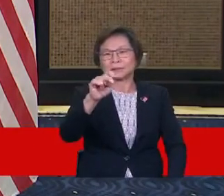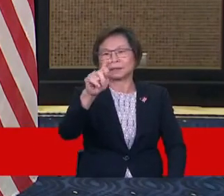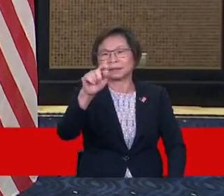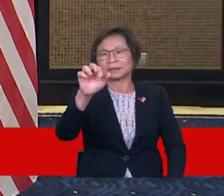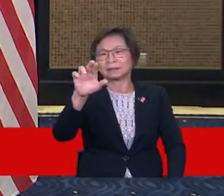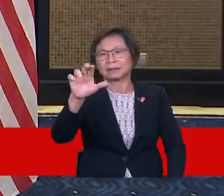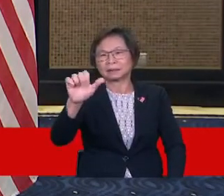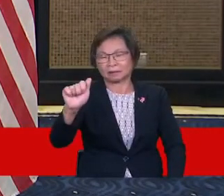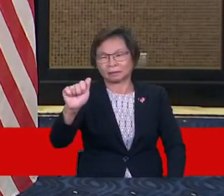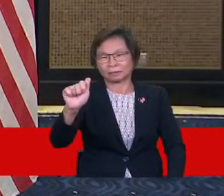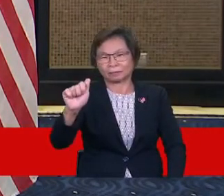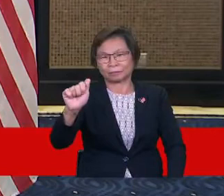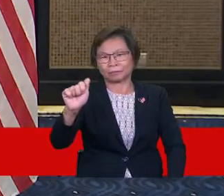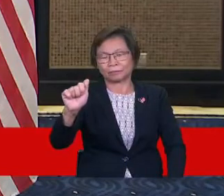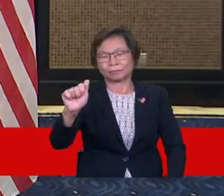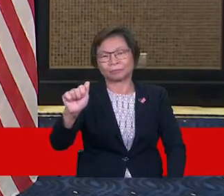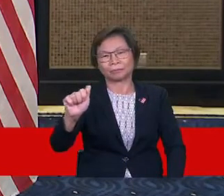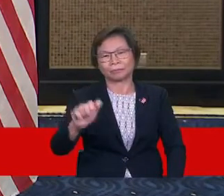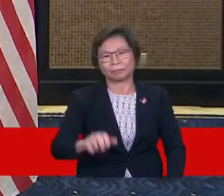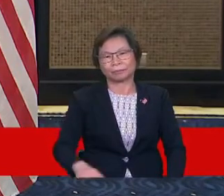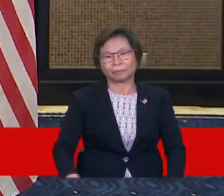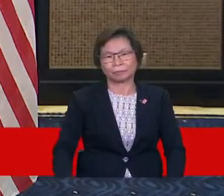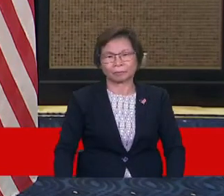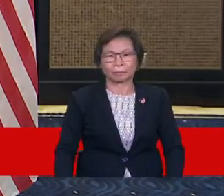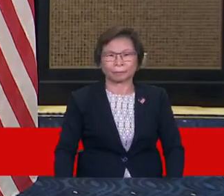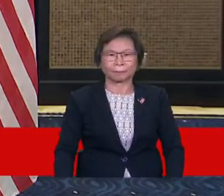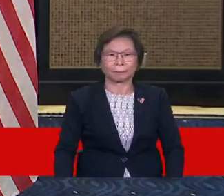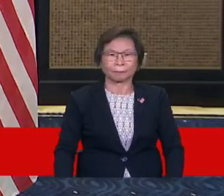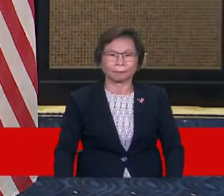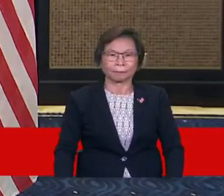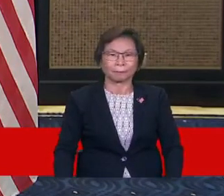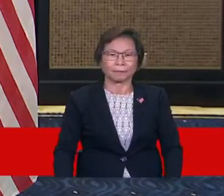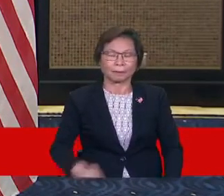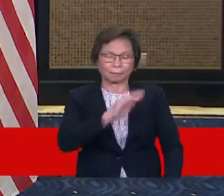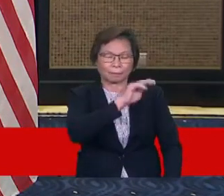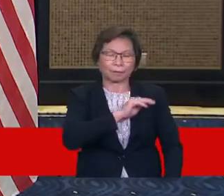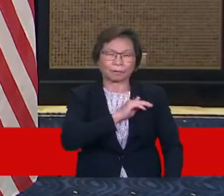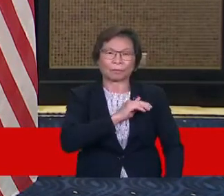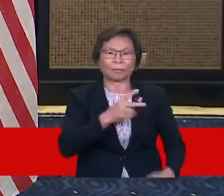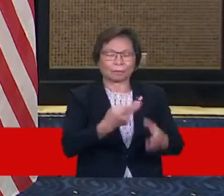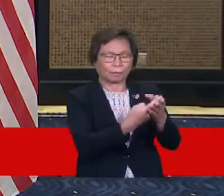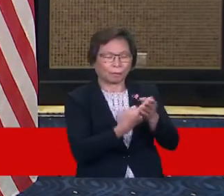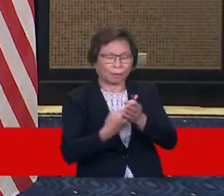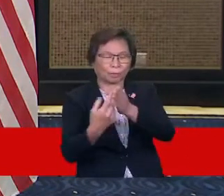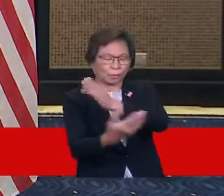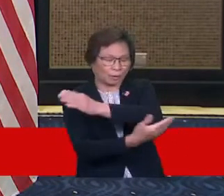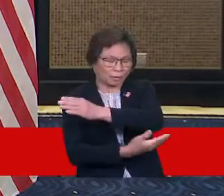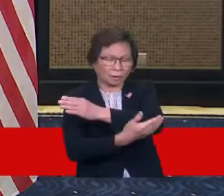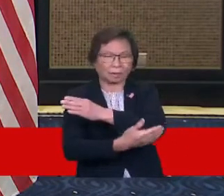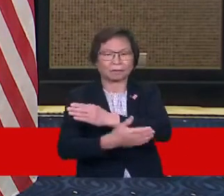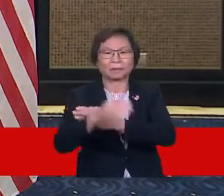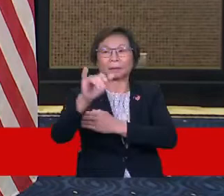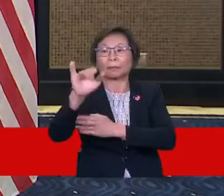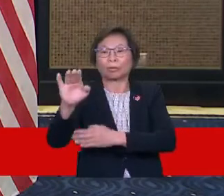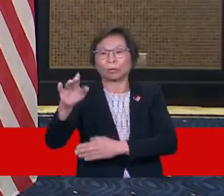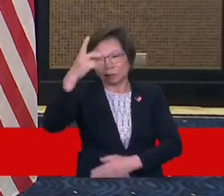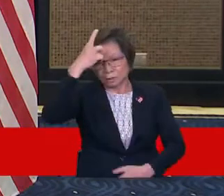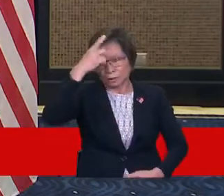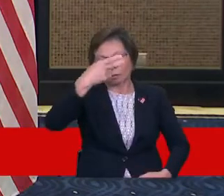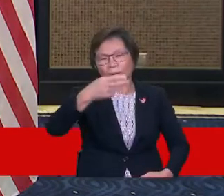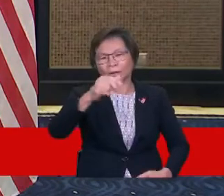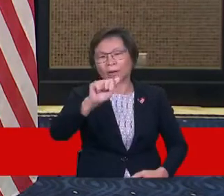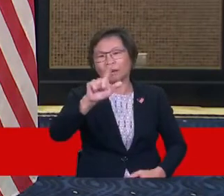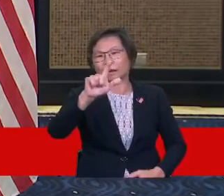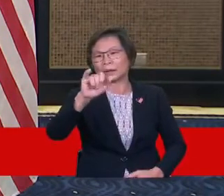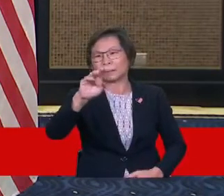Qomar anak lelaki Ramana hidung Hai menteri perpaduan negara yang hormat Datuk